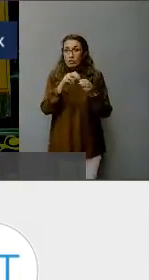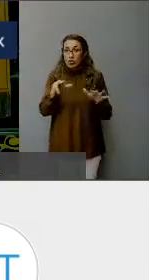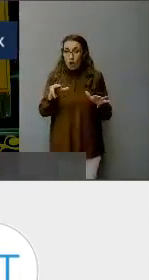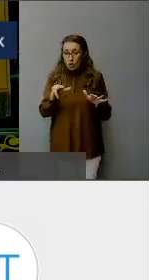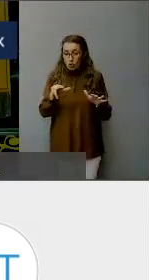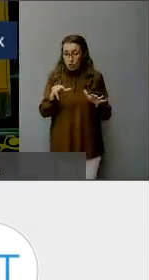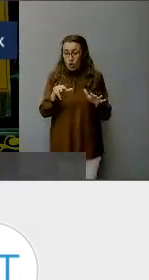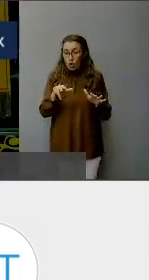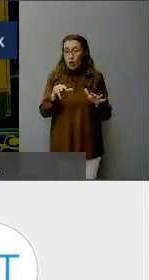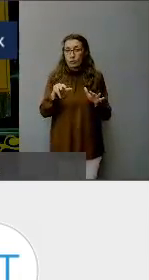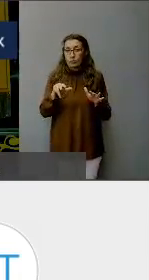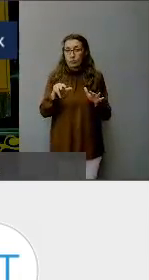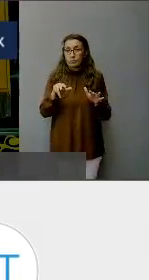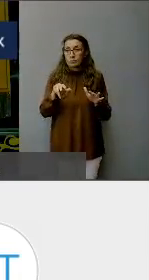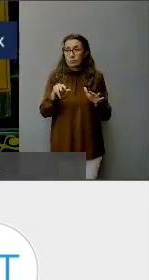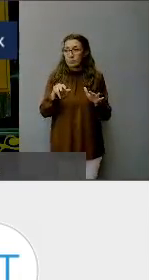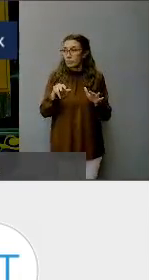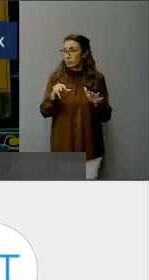18